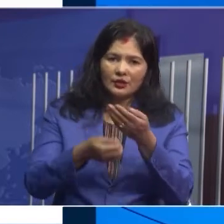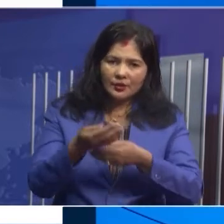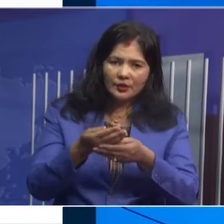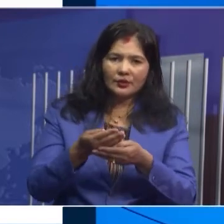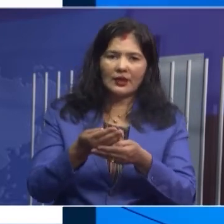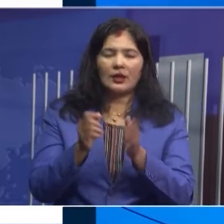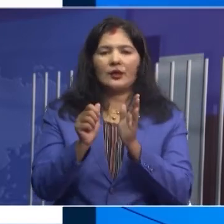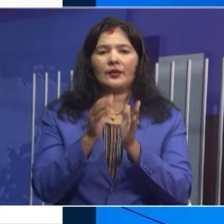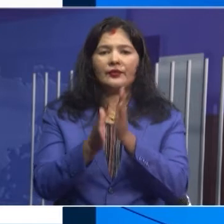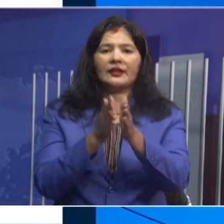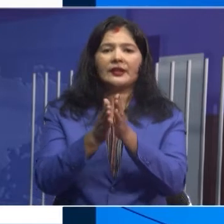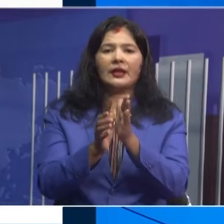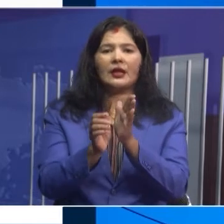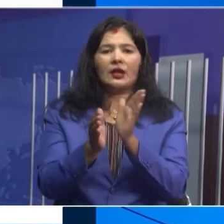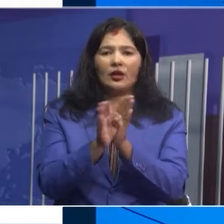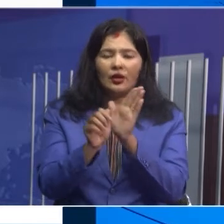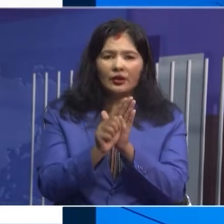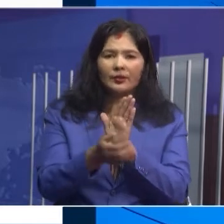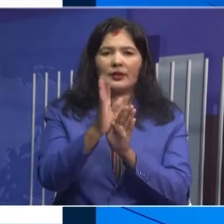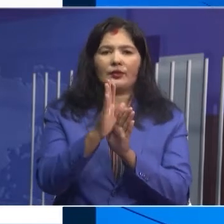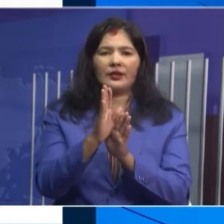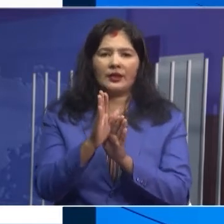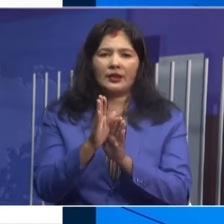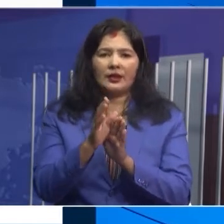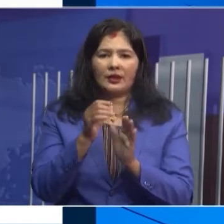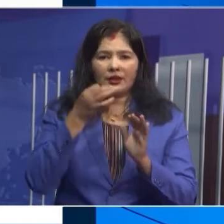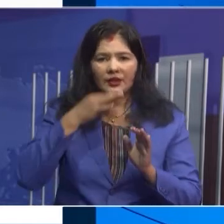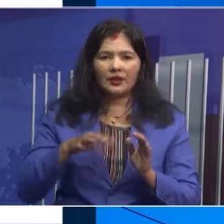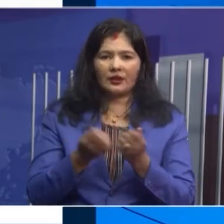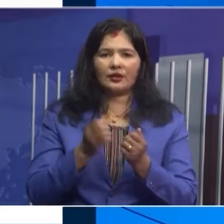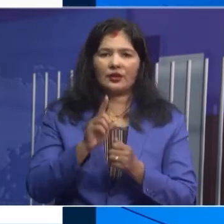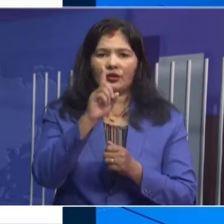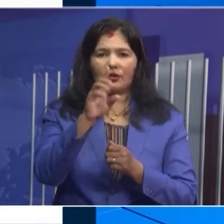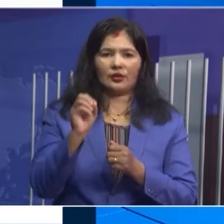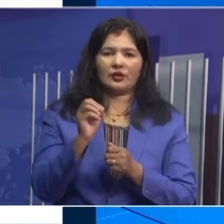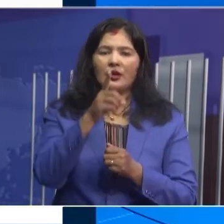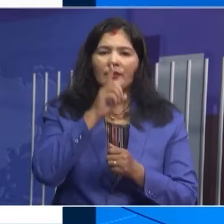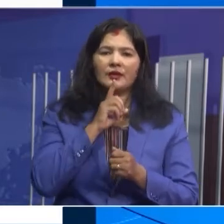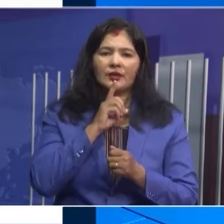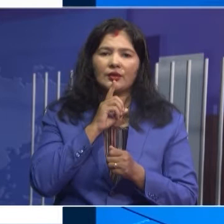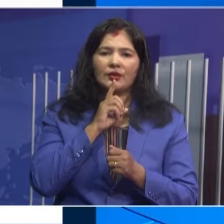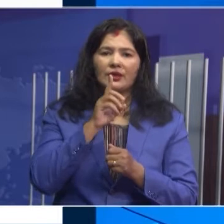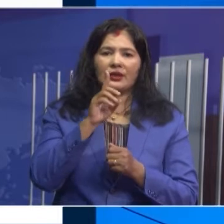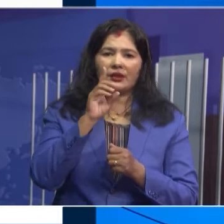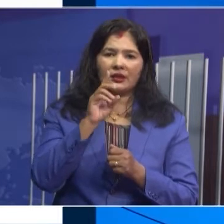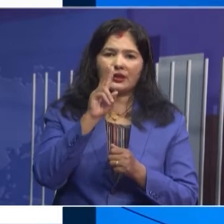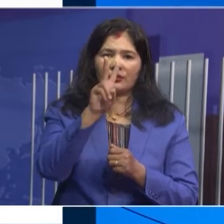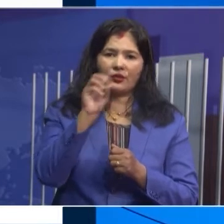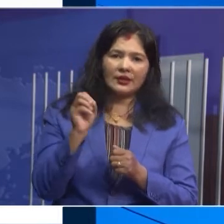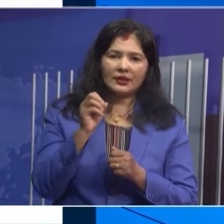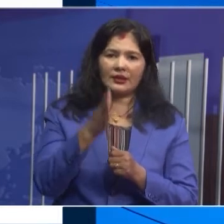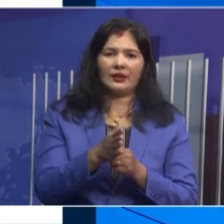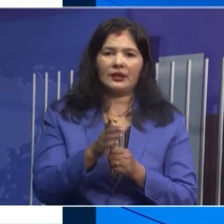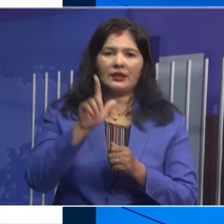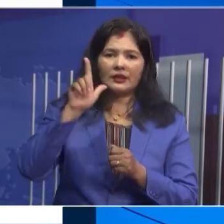प्रक्रिया अघि बढाउने निर्णय गरेको हो क्यानले गत वर्ष 10 वर्षका लागि नेपाल टी20 लिग गर्न